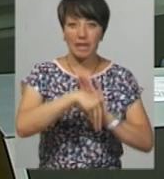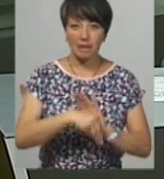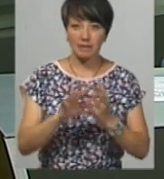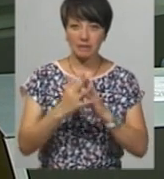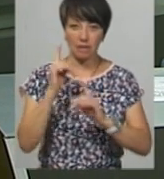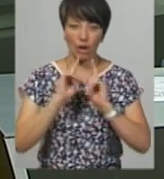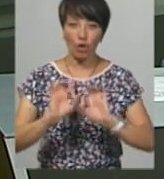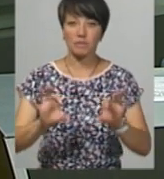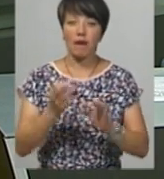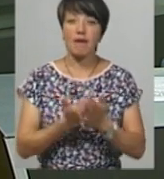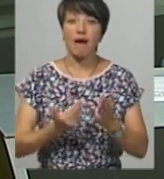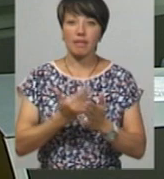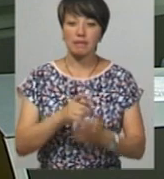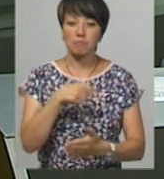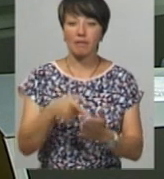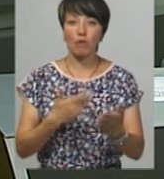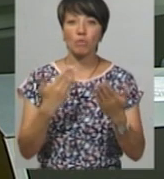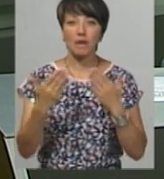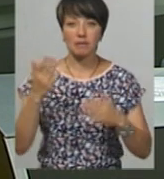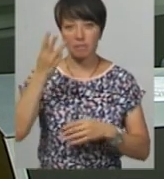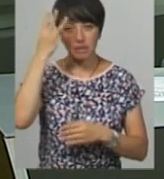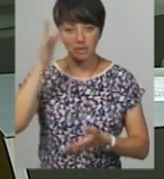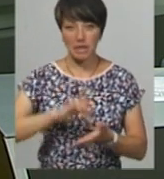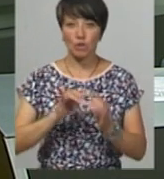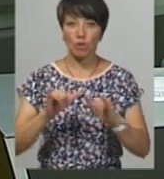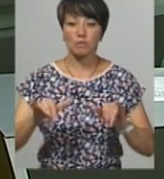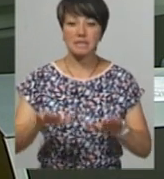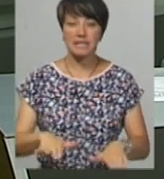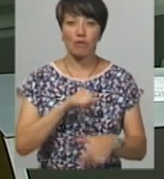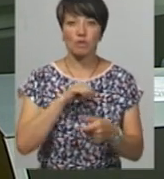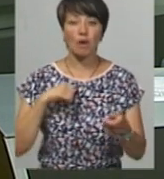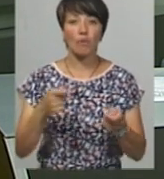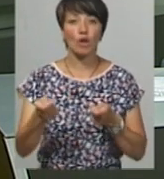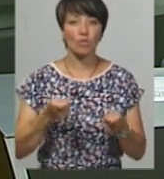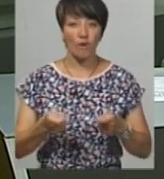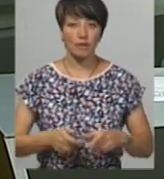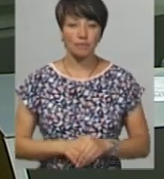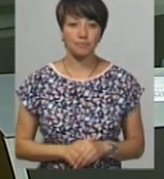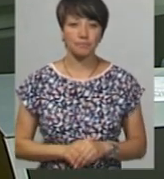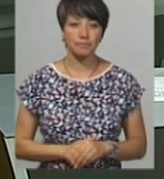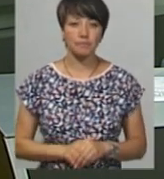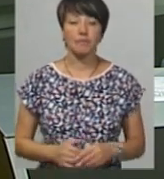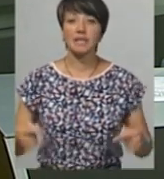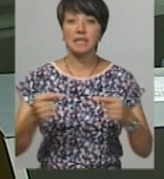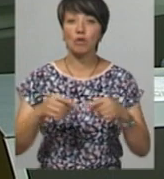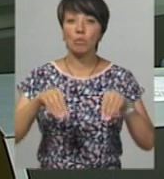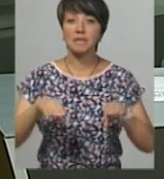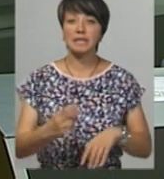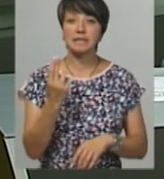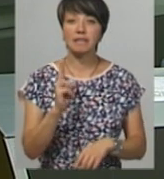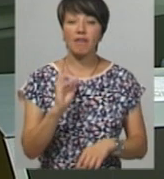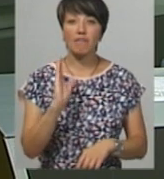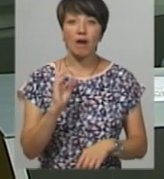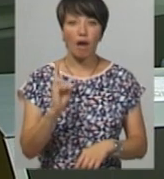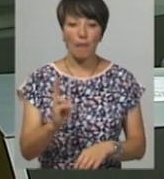Як розповідає радник з питань комунікації у Хмельницькому центрі розвитку місцевого самоврядування Алла Собко. Згідно постанови ЦВК, до